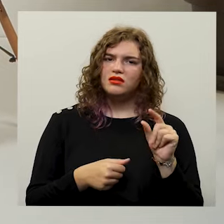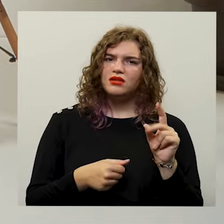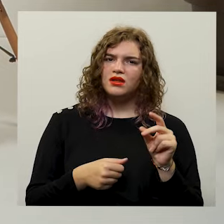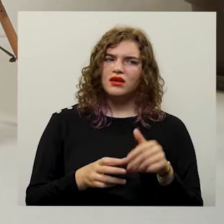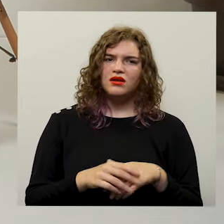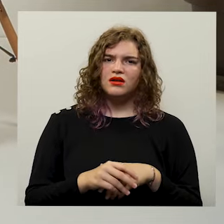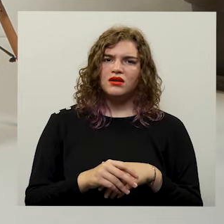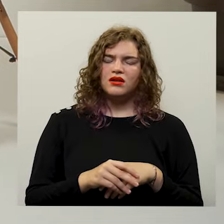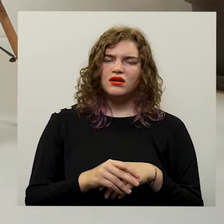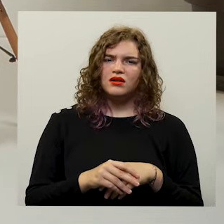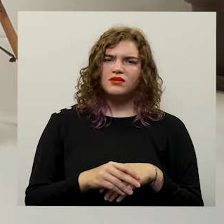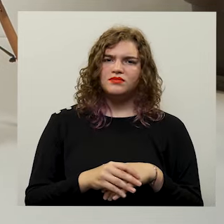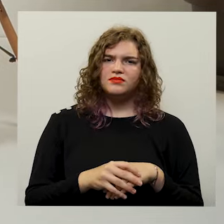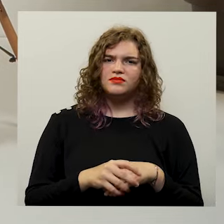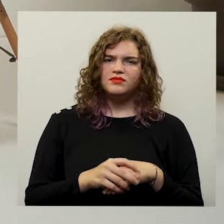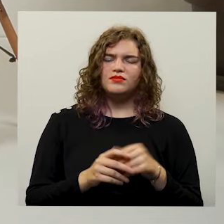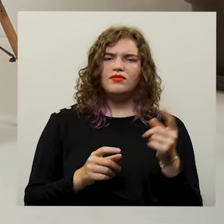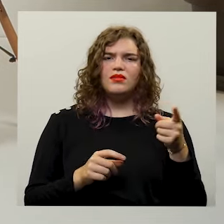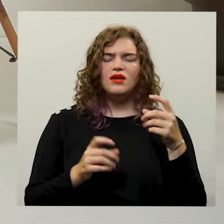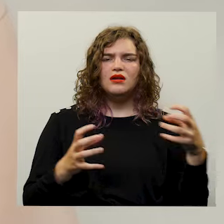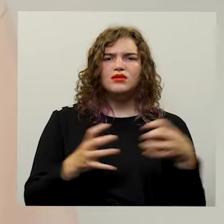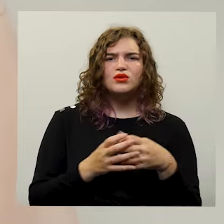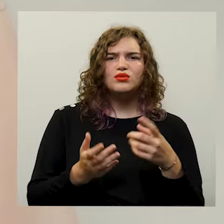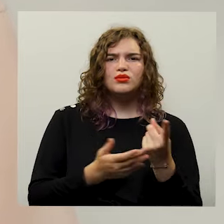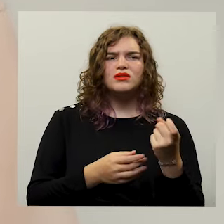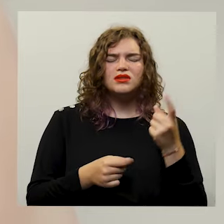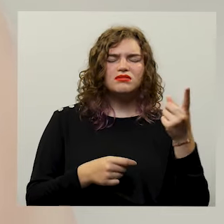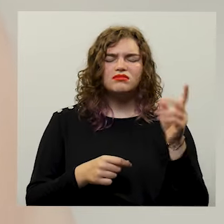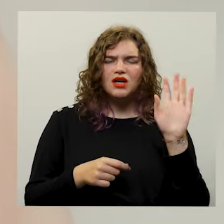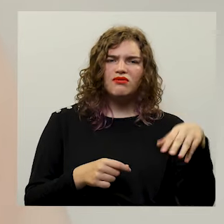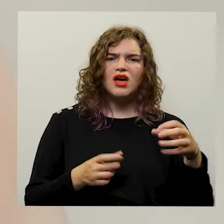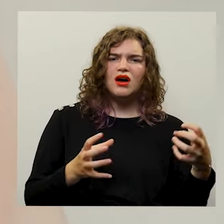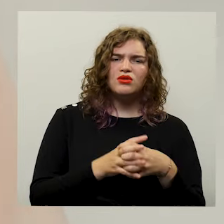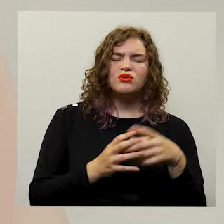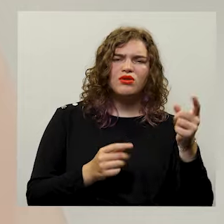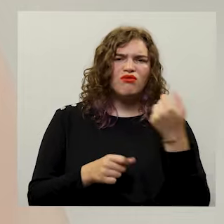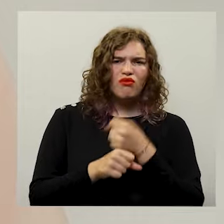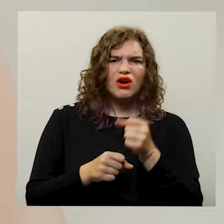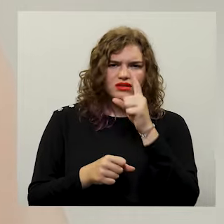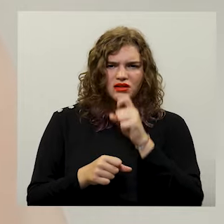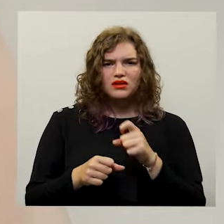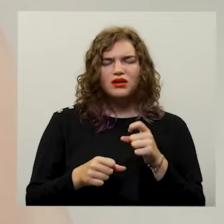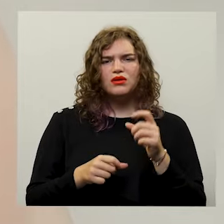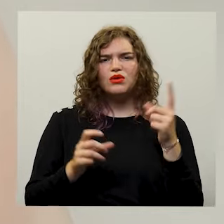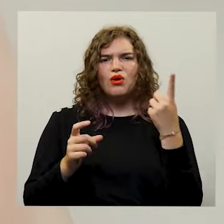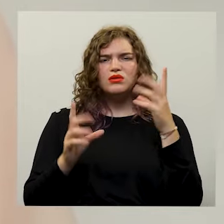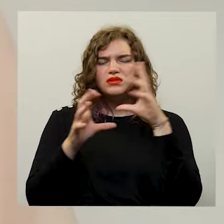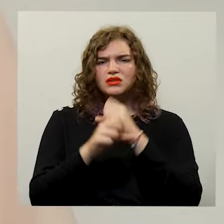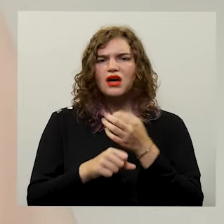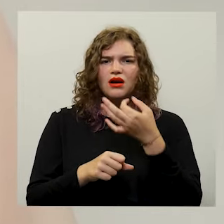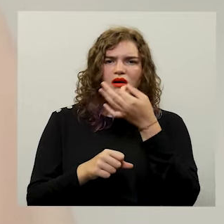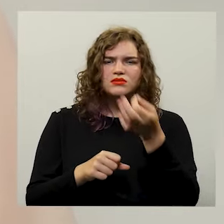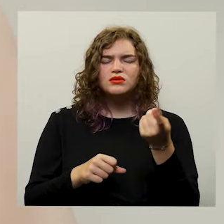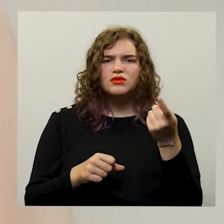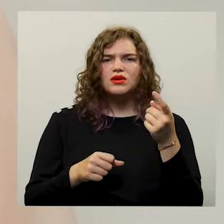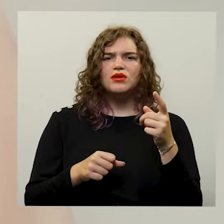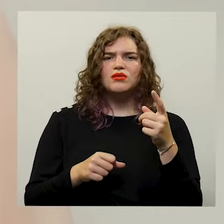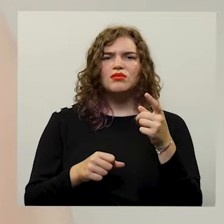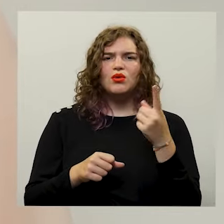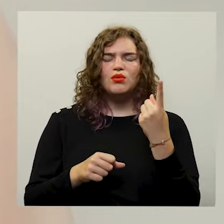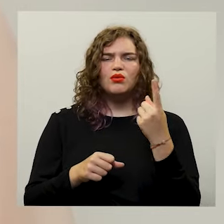chiar anturajul din care făcea parte era foarte rău. Într-o seară mi-a spus, merg la un priveghi. Un prieten de-al meu a